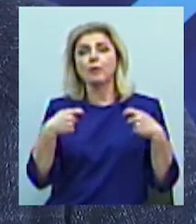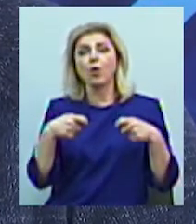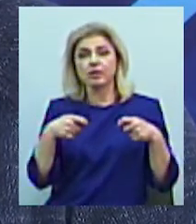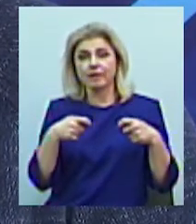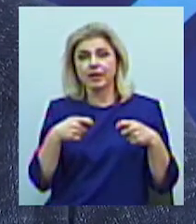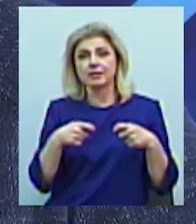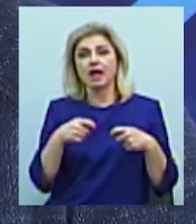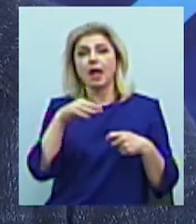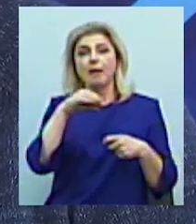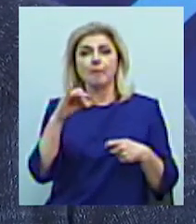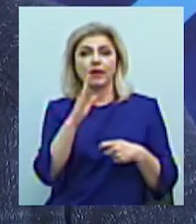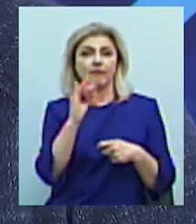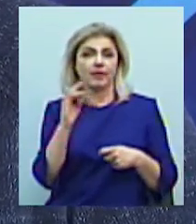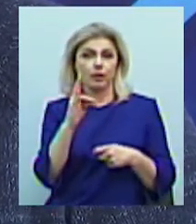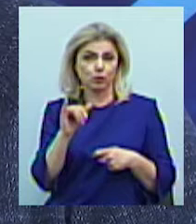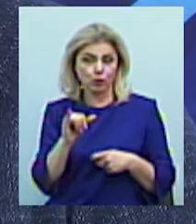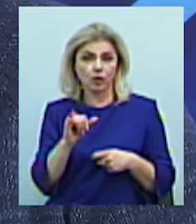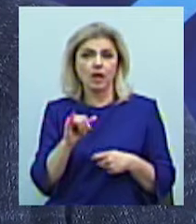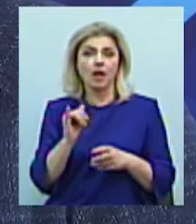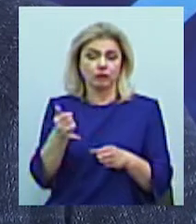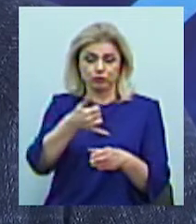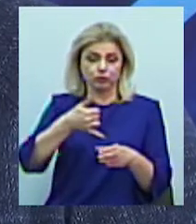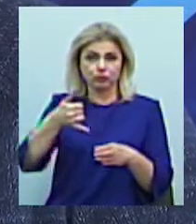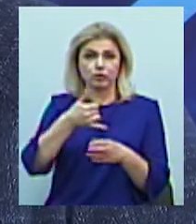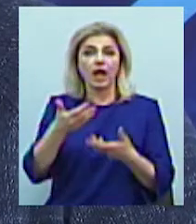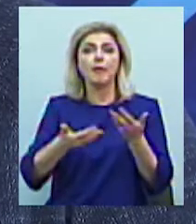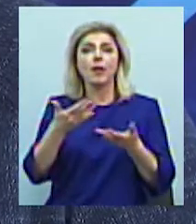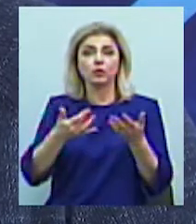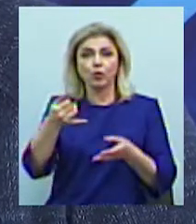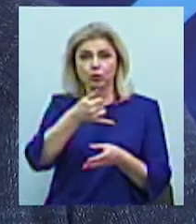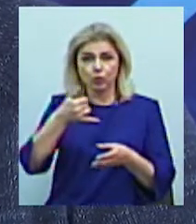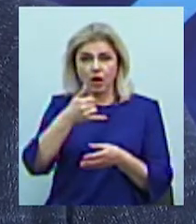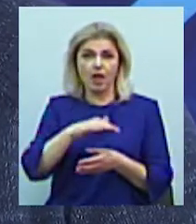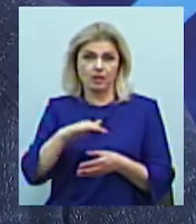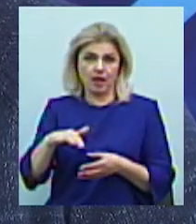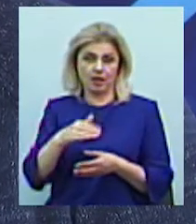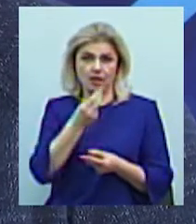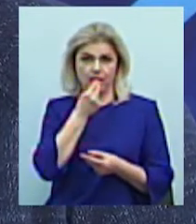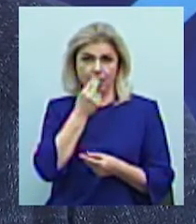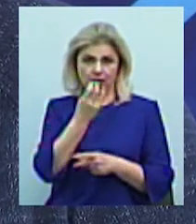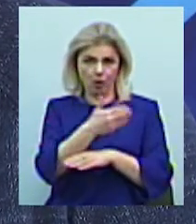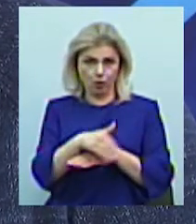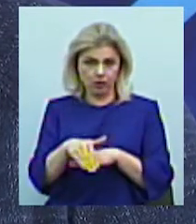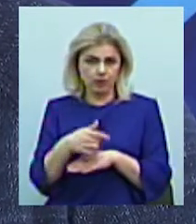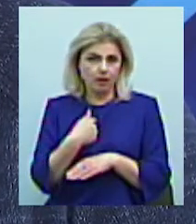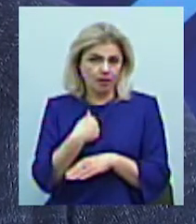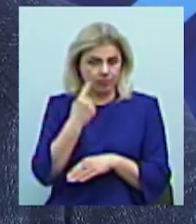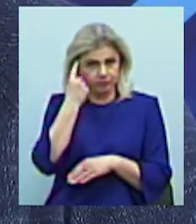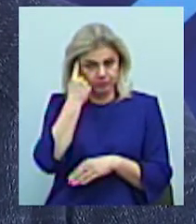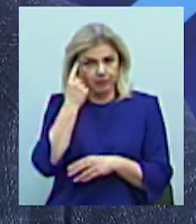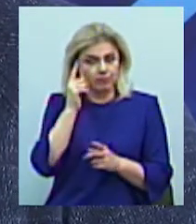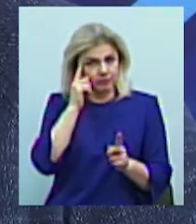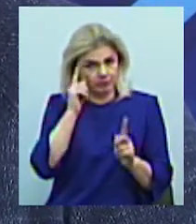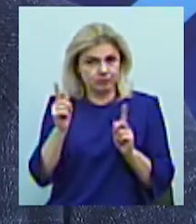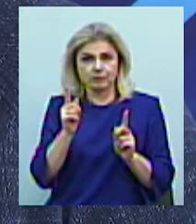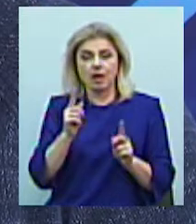продал им мивину, залила кипятком, и они стояли на улице и ели эту мивину. Для меня это потрясение, потому что питание детей